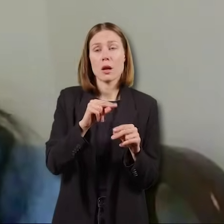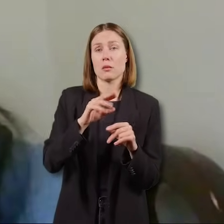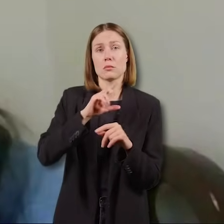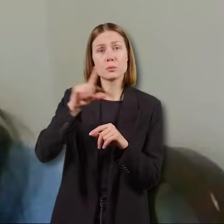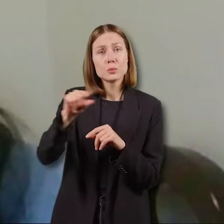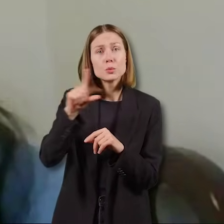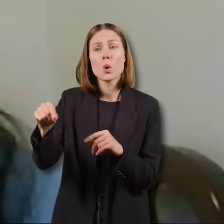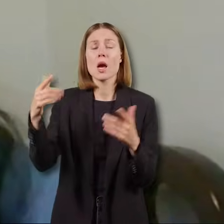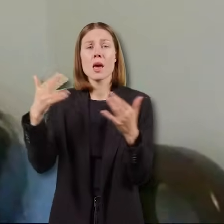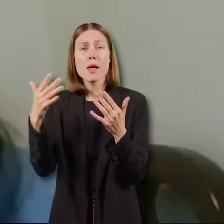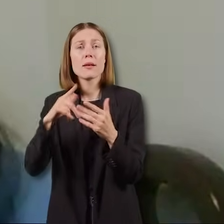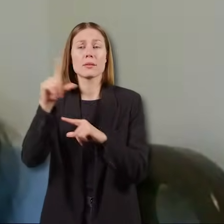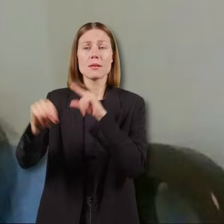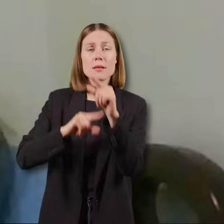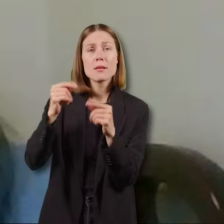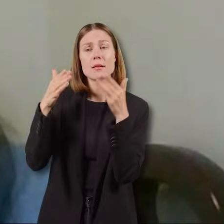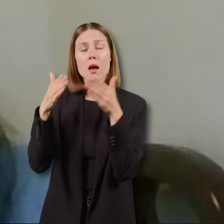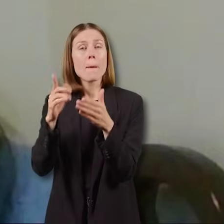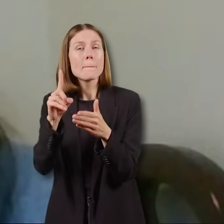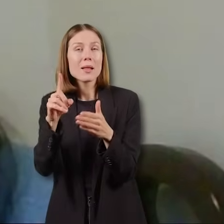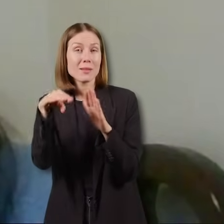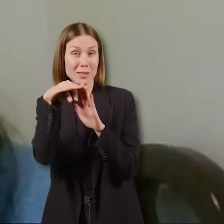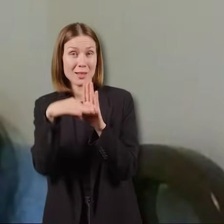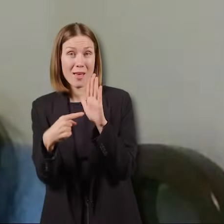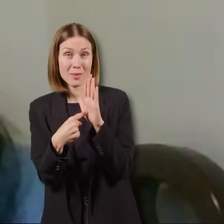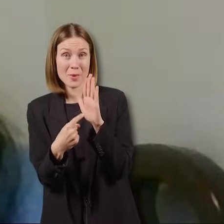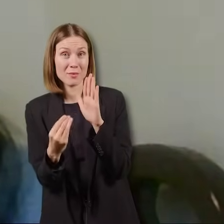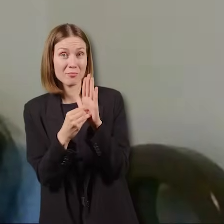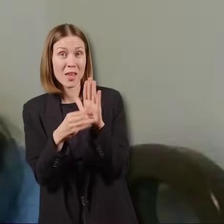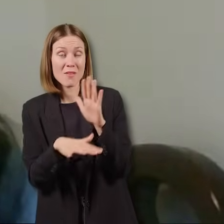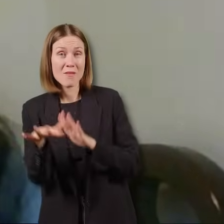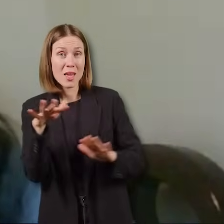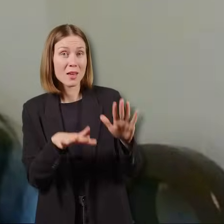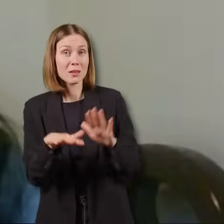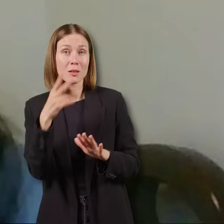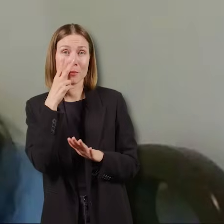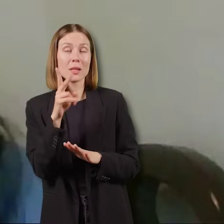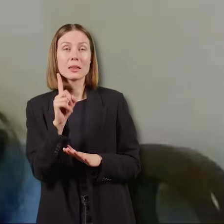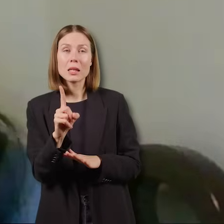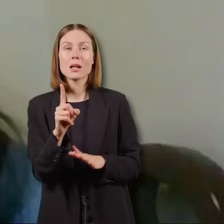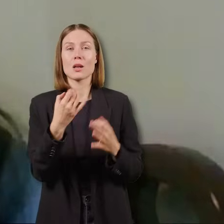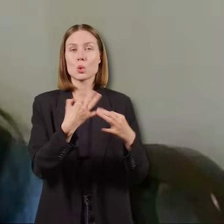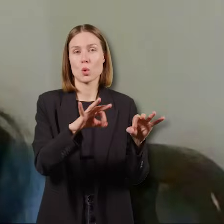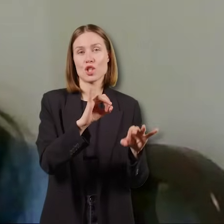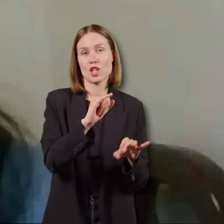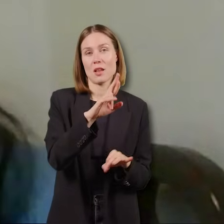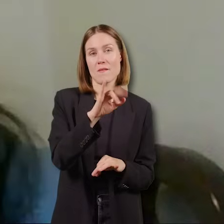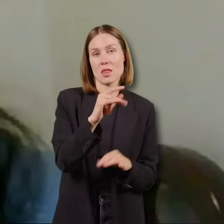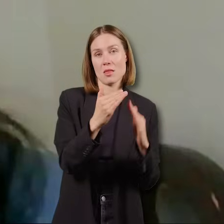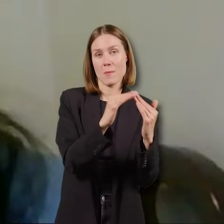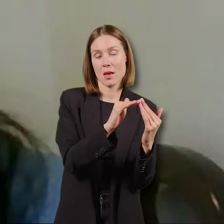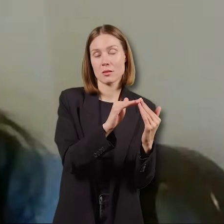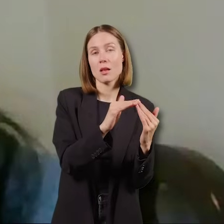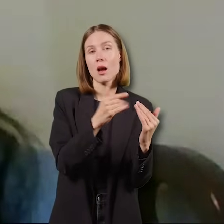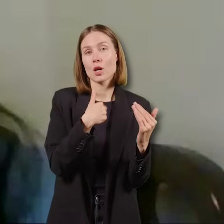lankėt kultūrinius renginius, bet įstatymo šitos istorijos veikloj, aš matau, kad tik tai pasiūlymai pateikti Širvintų miestai. Tai